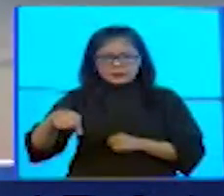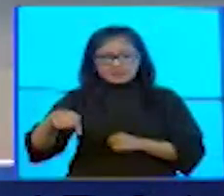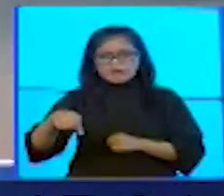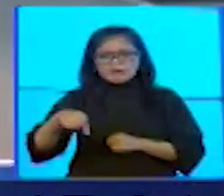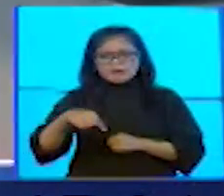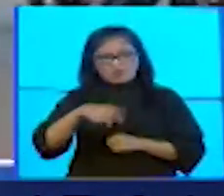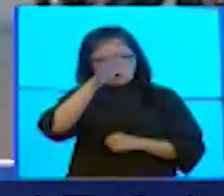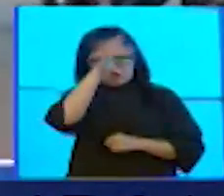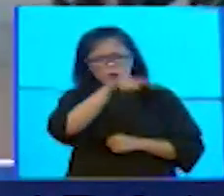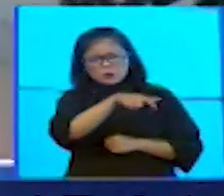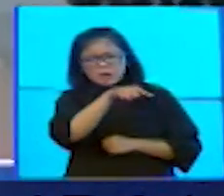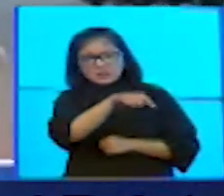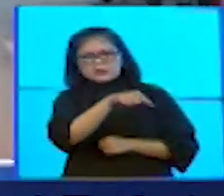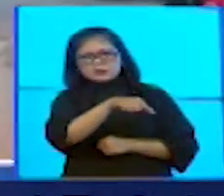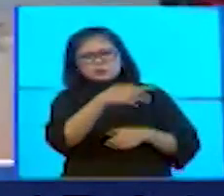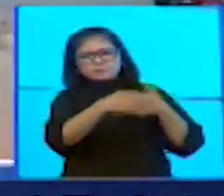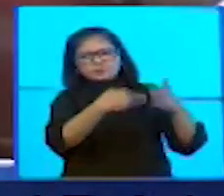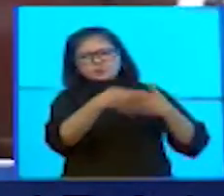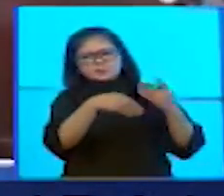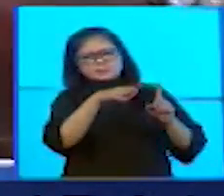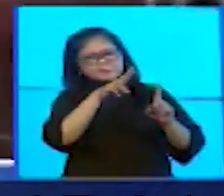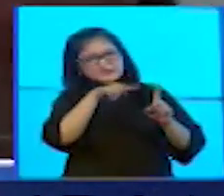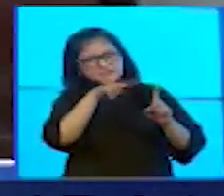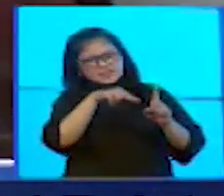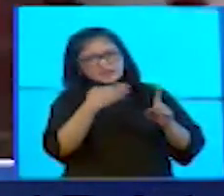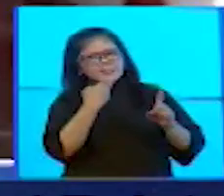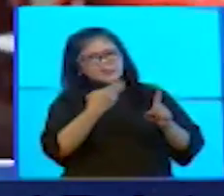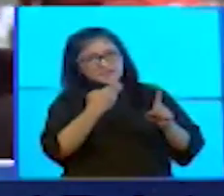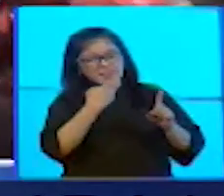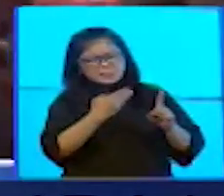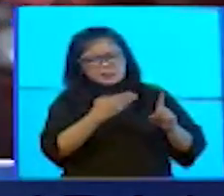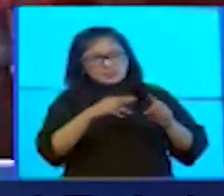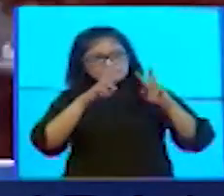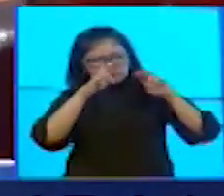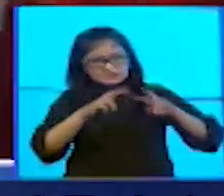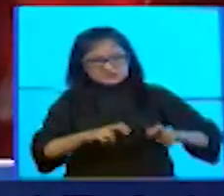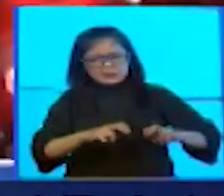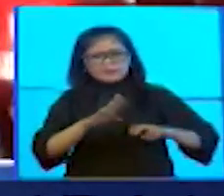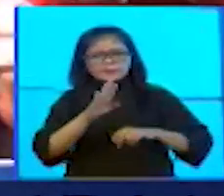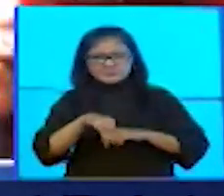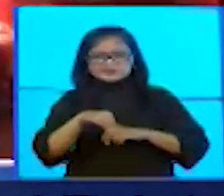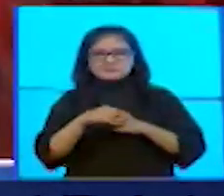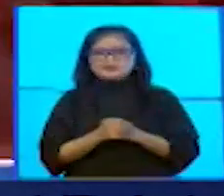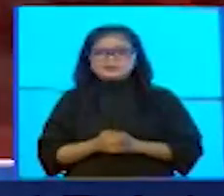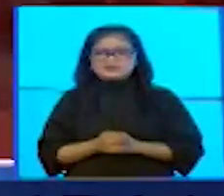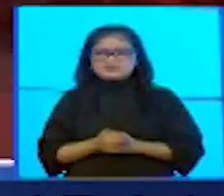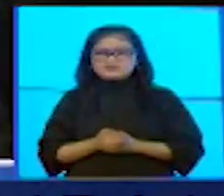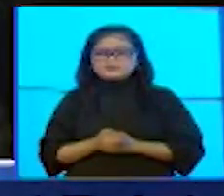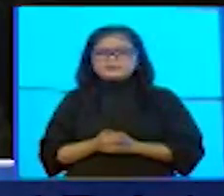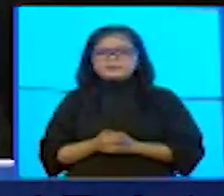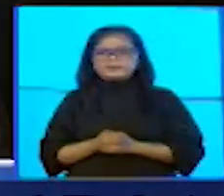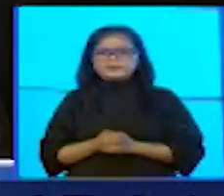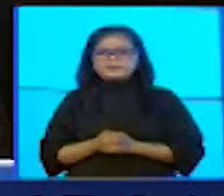bersangkutan masih kita ambil keterangan Hai para ini masih tahap penyelidikan Hai dan juga